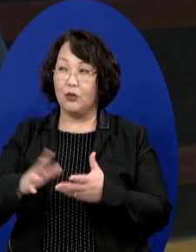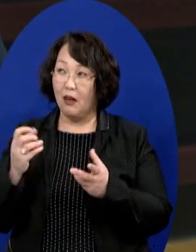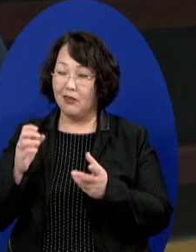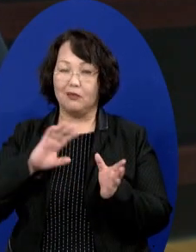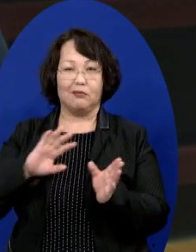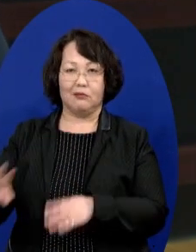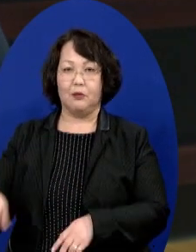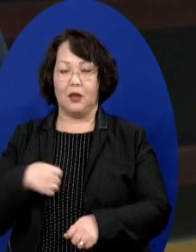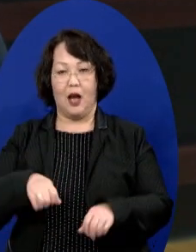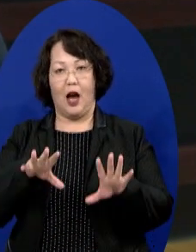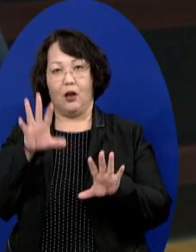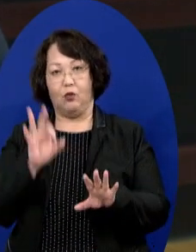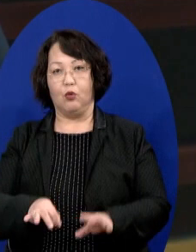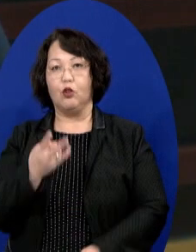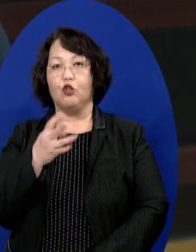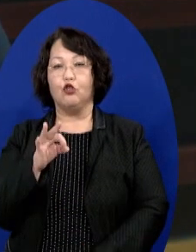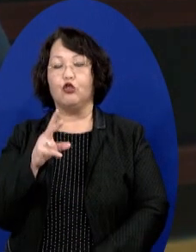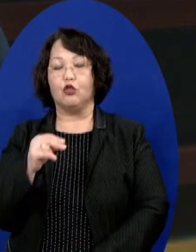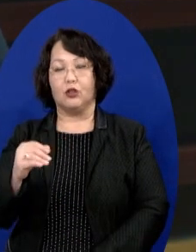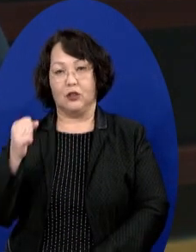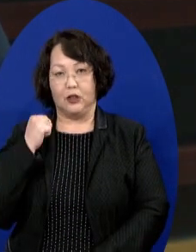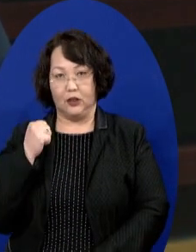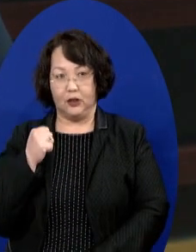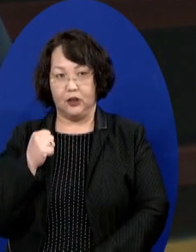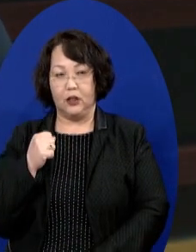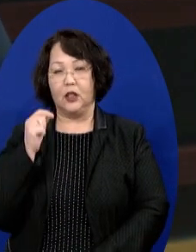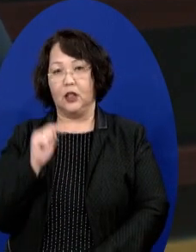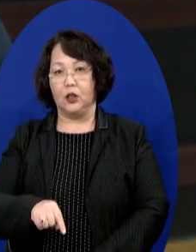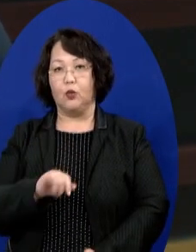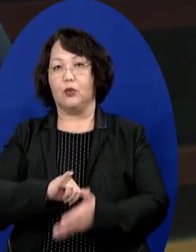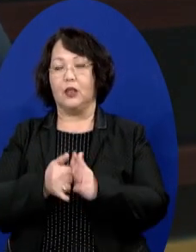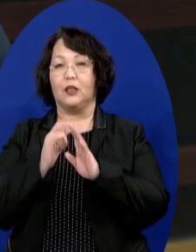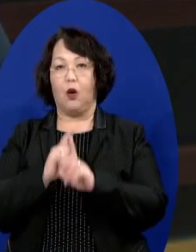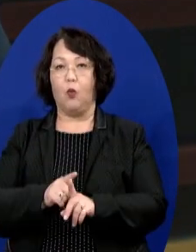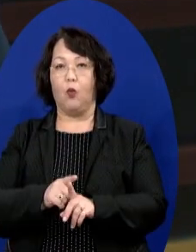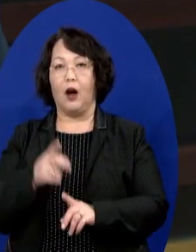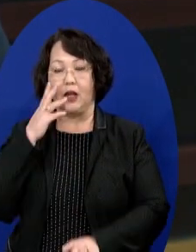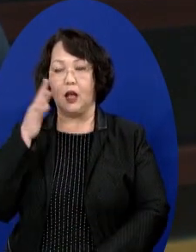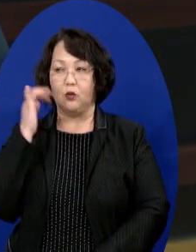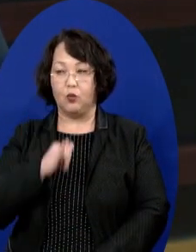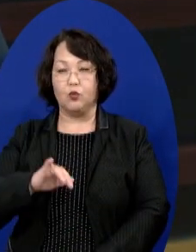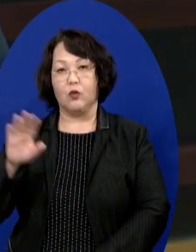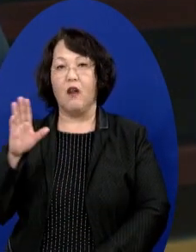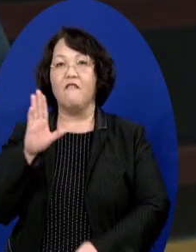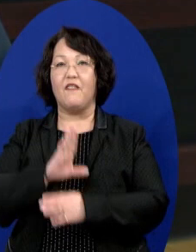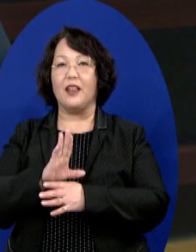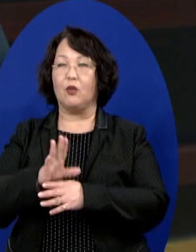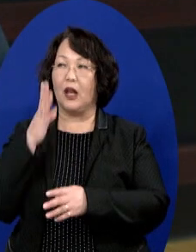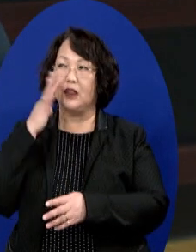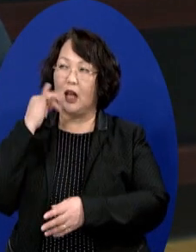нь 10% бол өстөө нөхөж өөрөөр хэлбэл энэ одоо утгаараа бол бас гадаад руу одоо валют гарахгүй